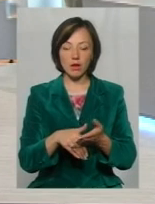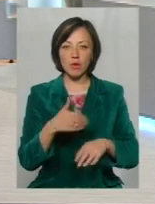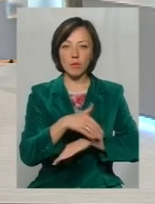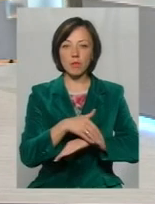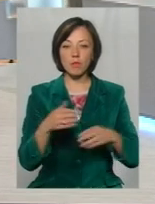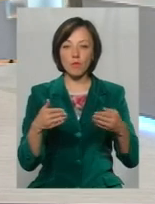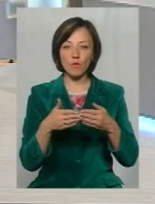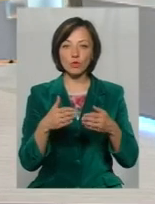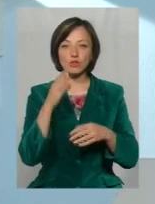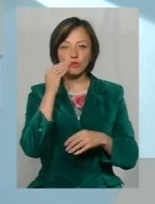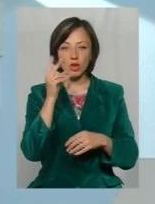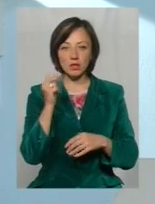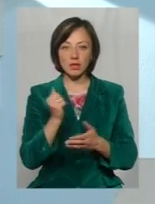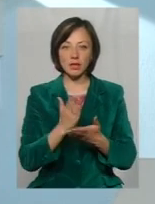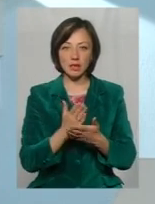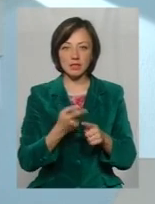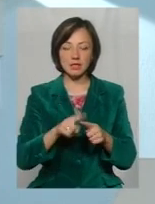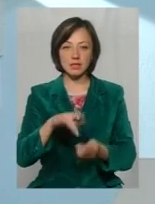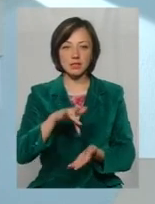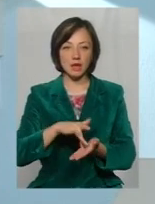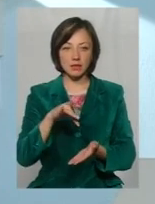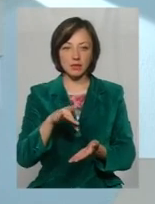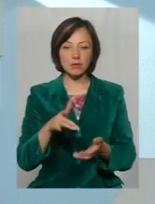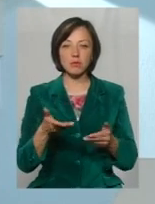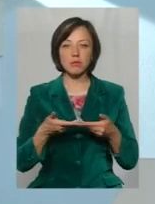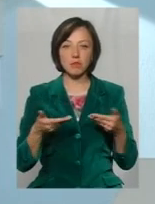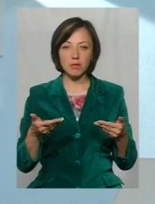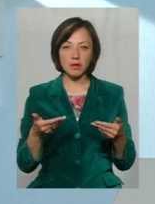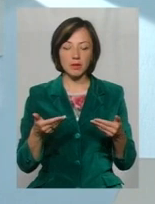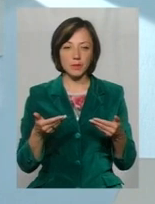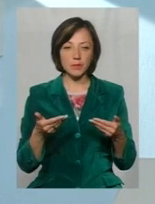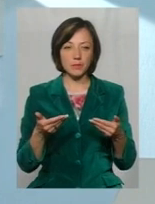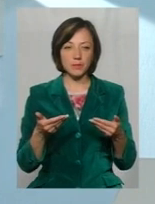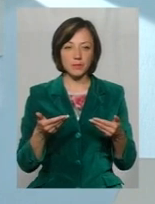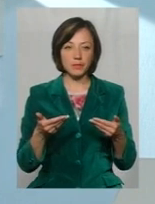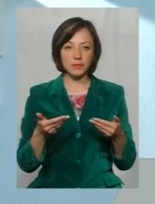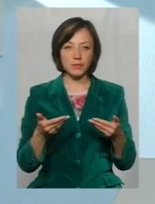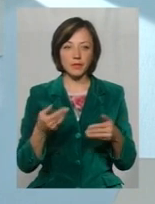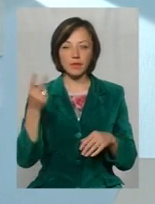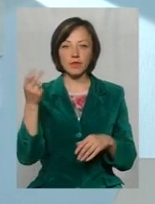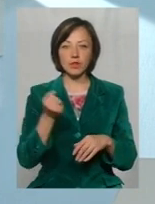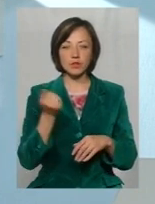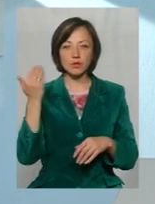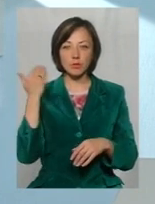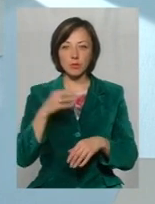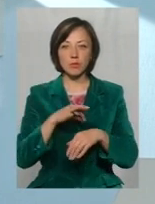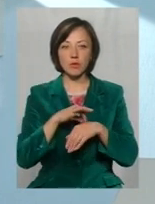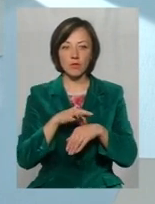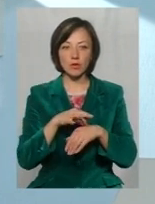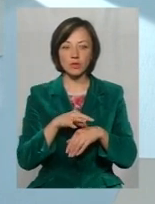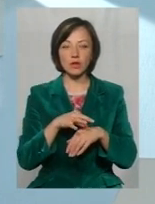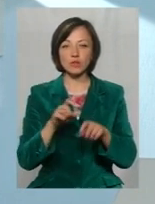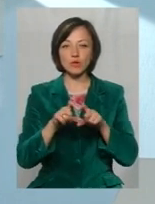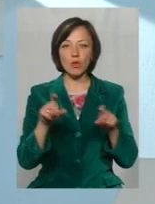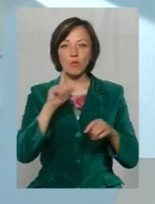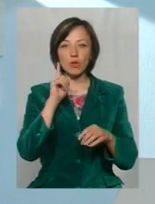Шевченка діє згаданий центр. Ми буквально 2 тижні тому проводили там школу молодого підприємця,